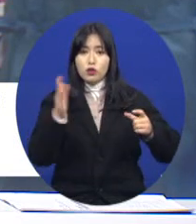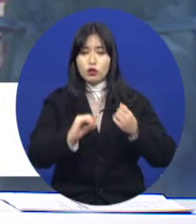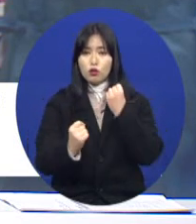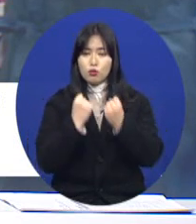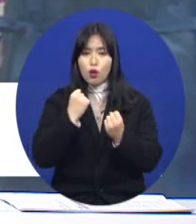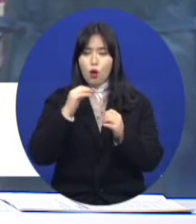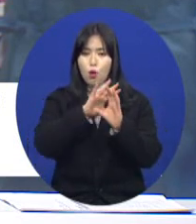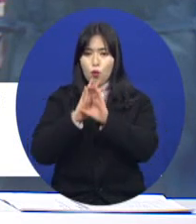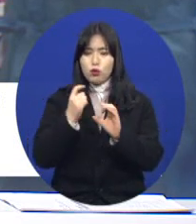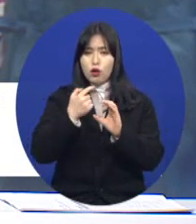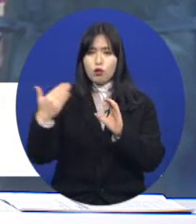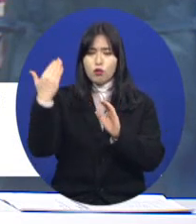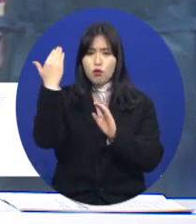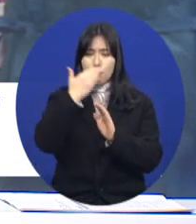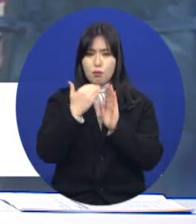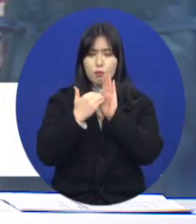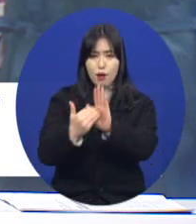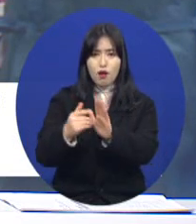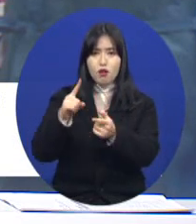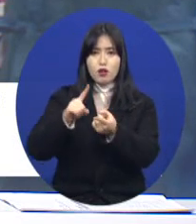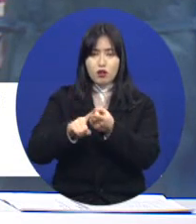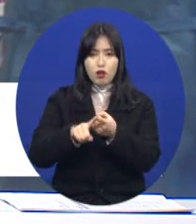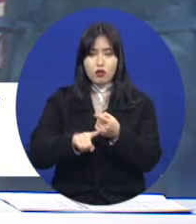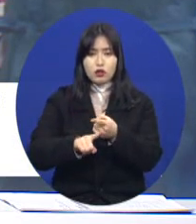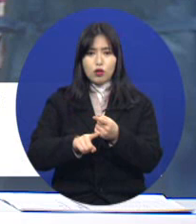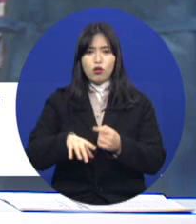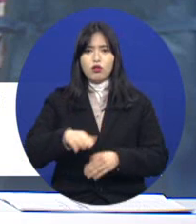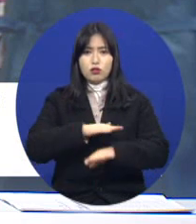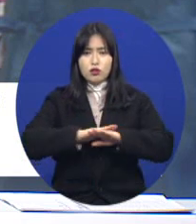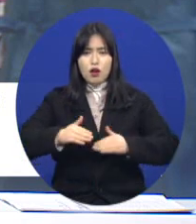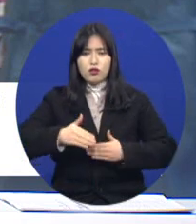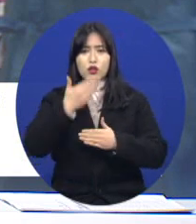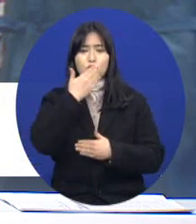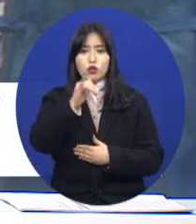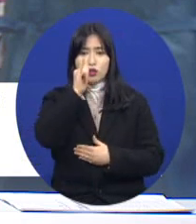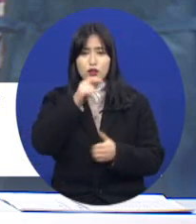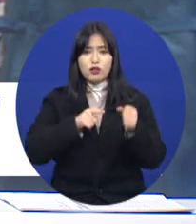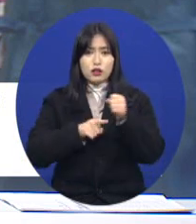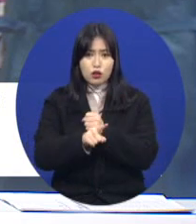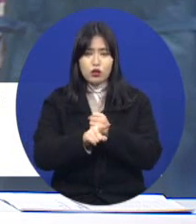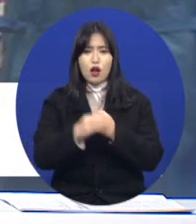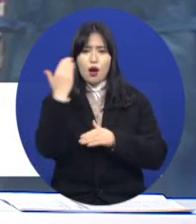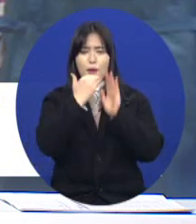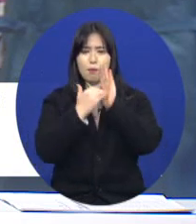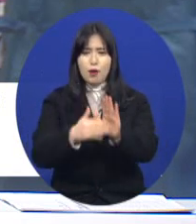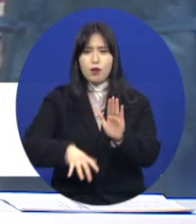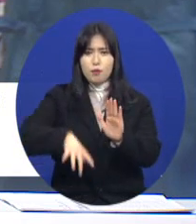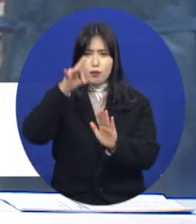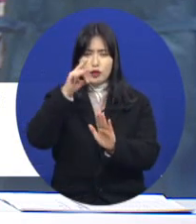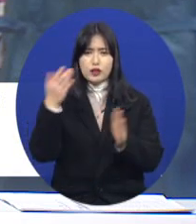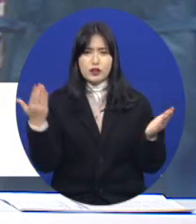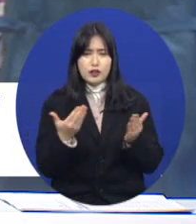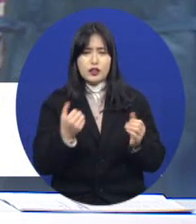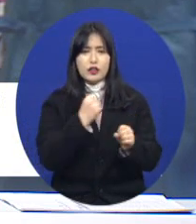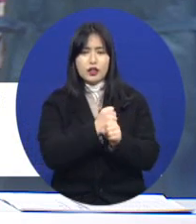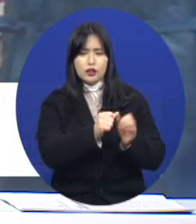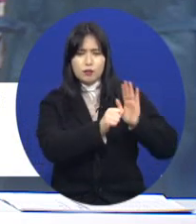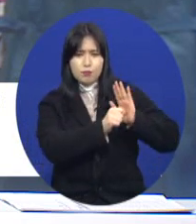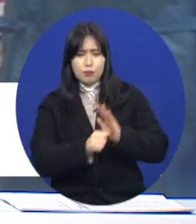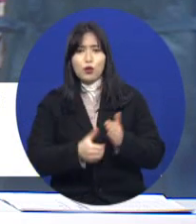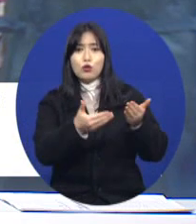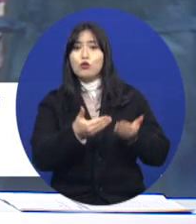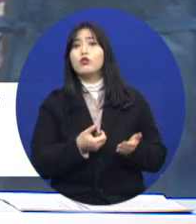1구 방어에 그나마 선전할 수 있었던 것은 방역 최전선에서 묵묵히 일한 사람들이 있기